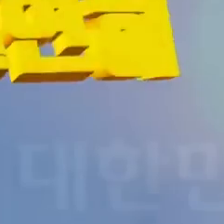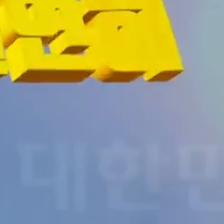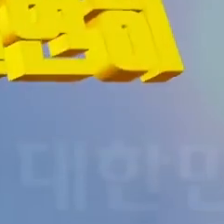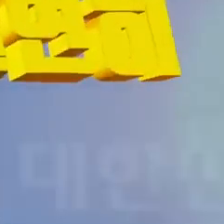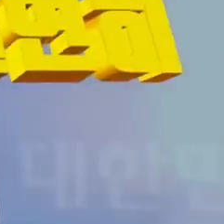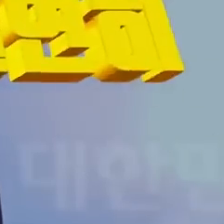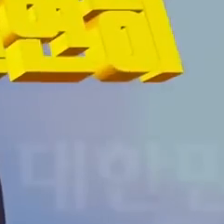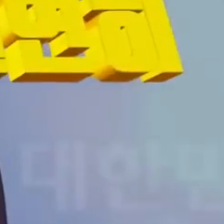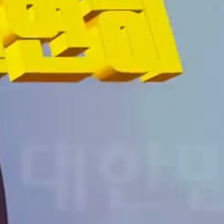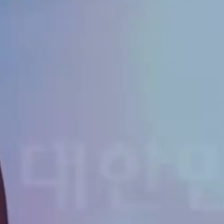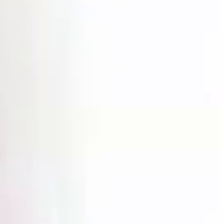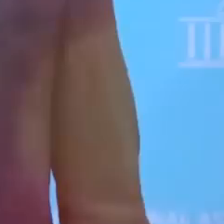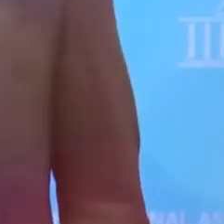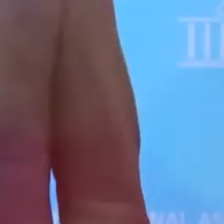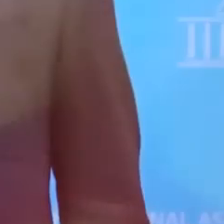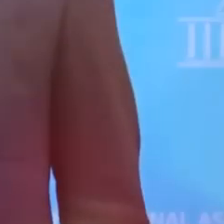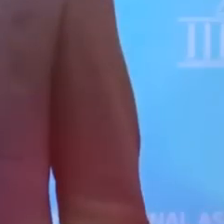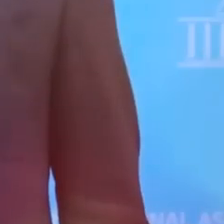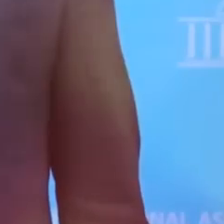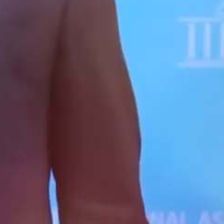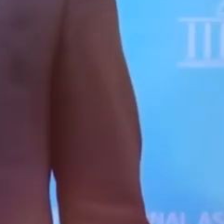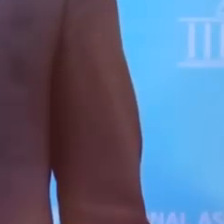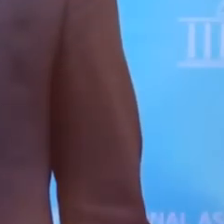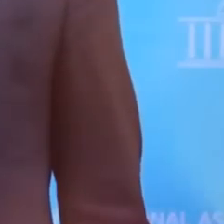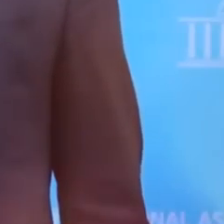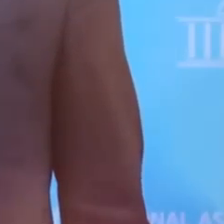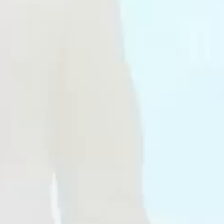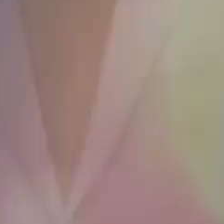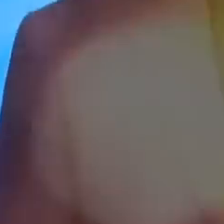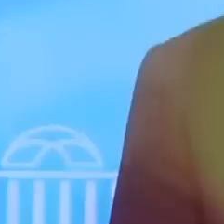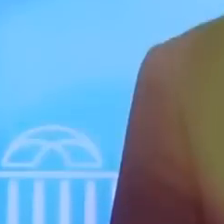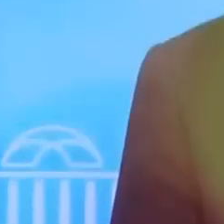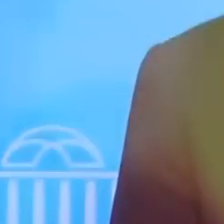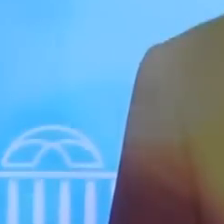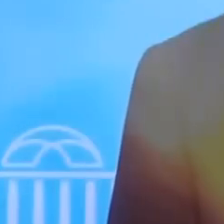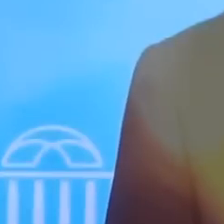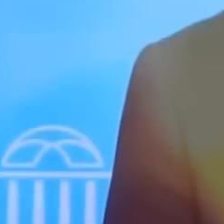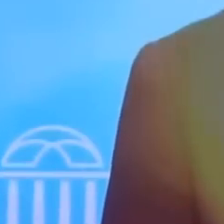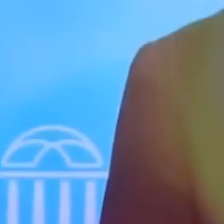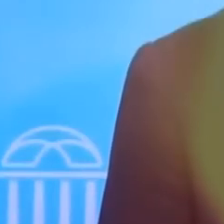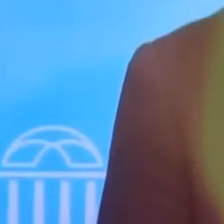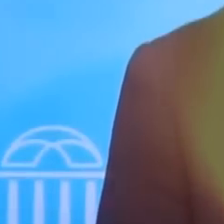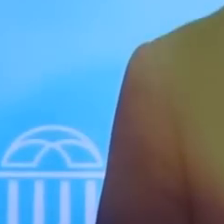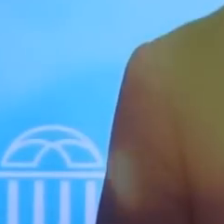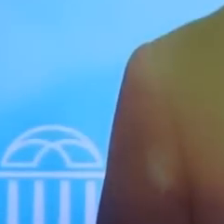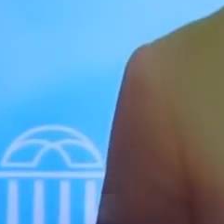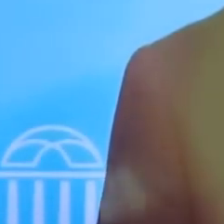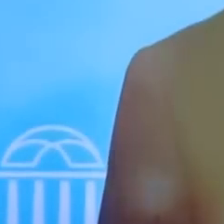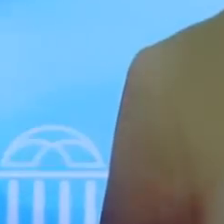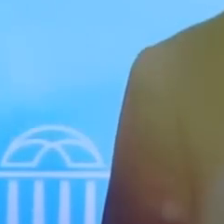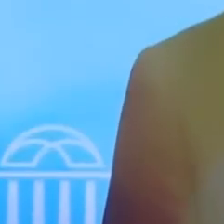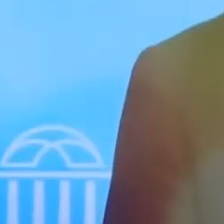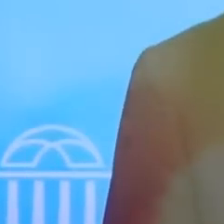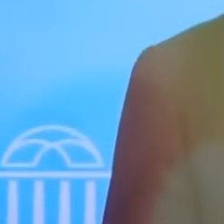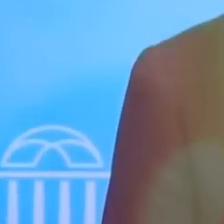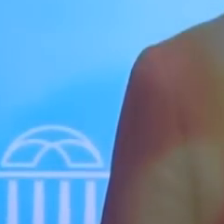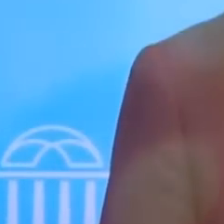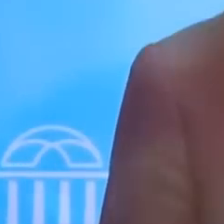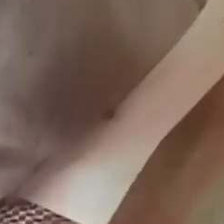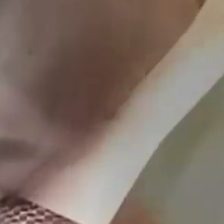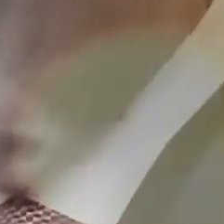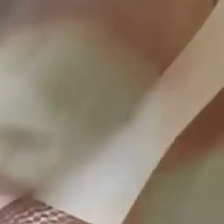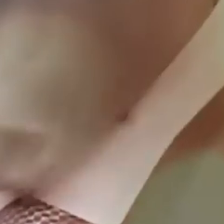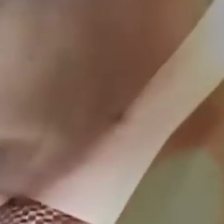뭉쳐서 교련이 맞서야 합니다. 이재명 대표님 따르고 말씀하신 것 같습니다. 대변인 성명에 나온 대로 같은 뜻을 같이 하는 거라